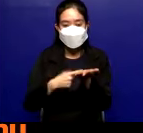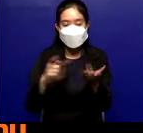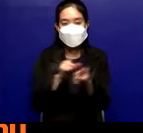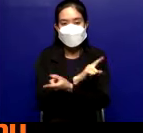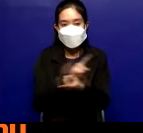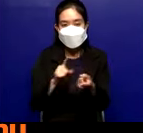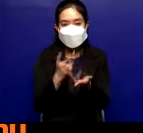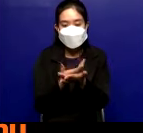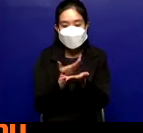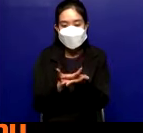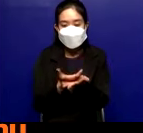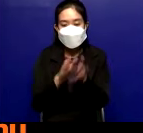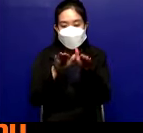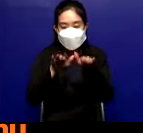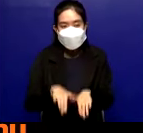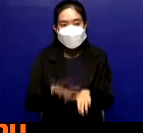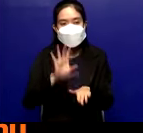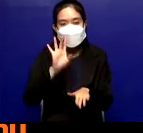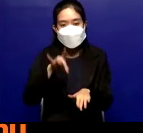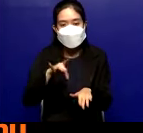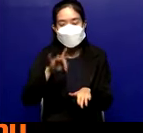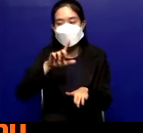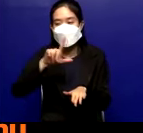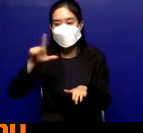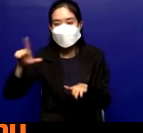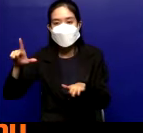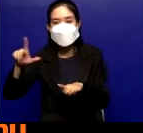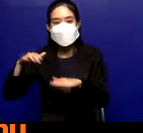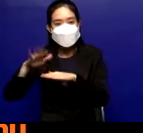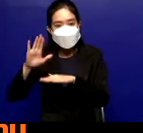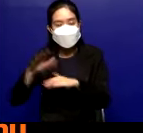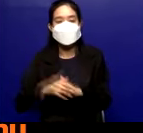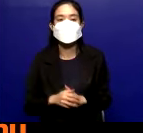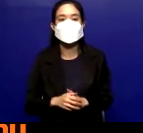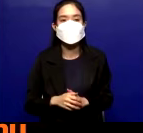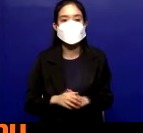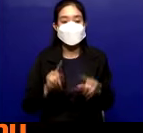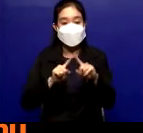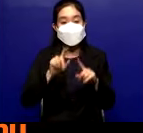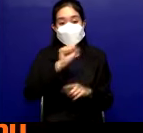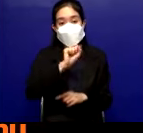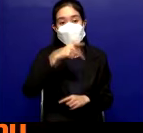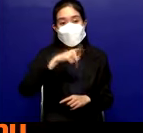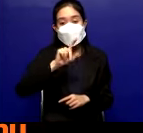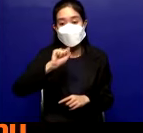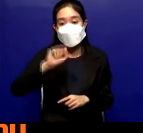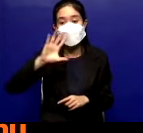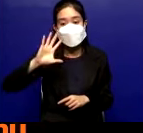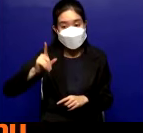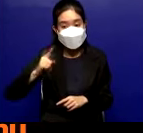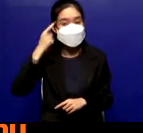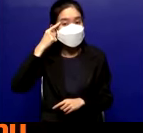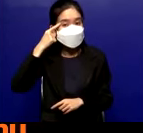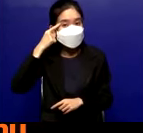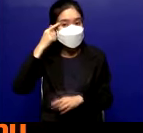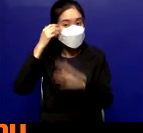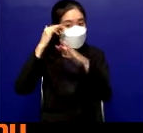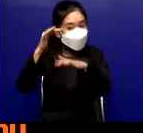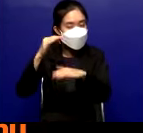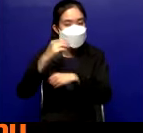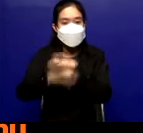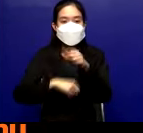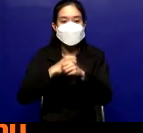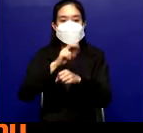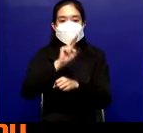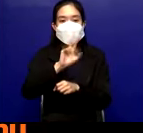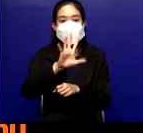ไปอีกประมาณ 1,800 ล้านบาททั้งที่สปสช.คาดการว่าปี64จะมี